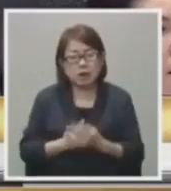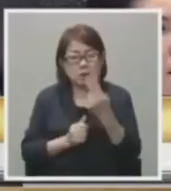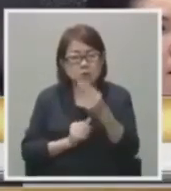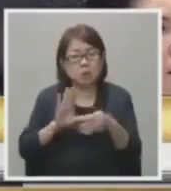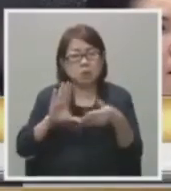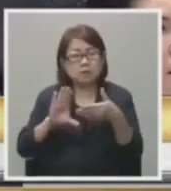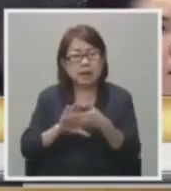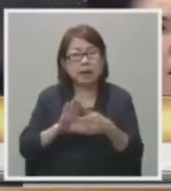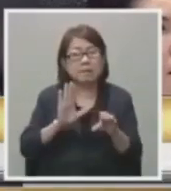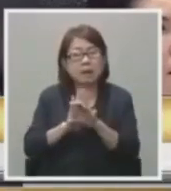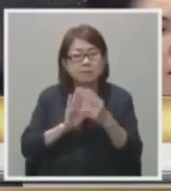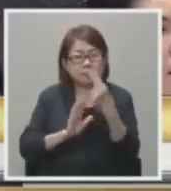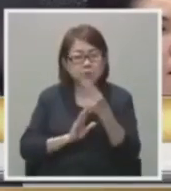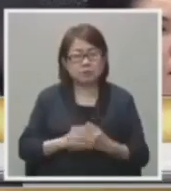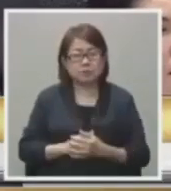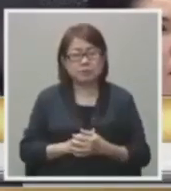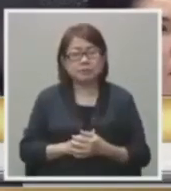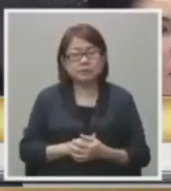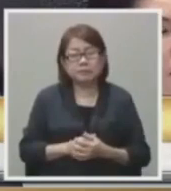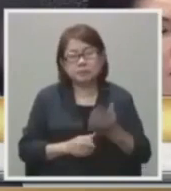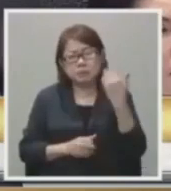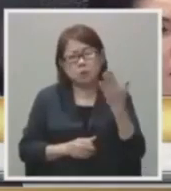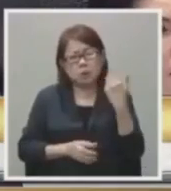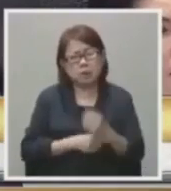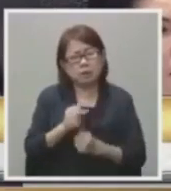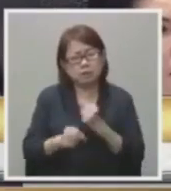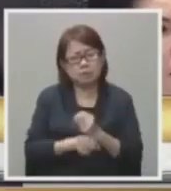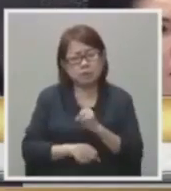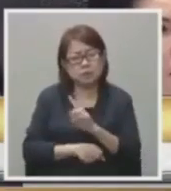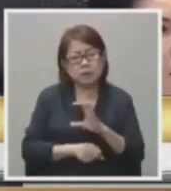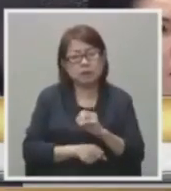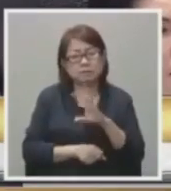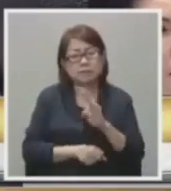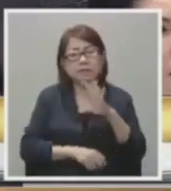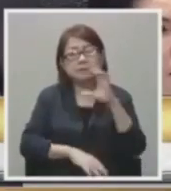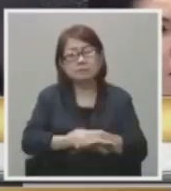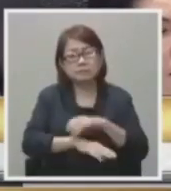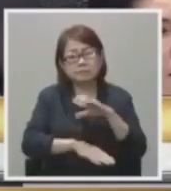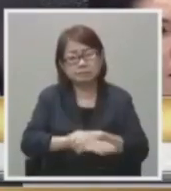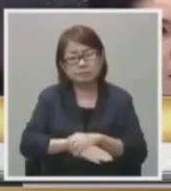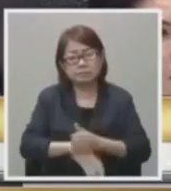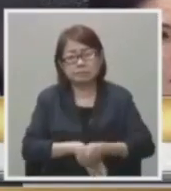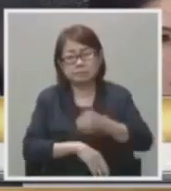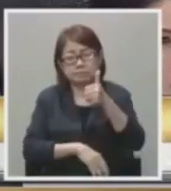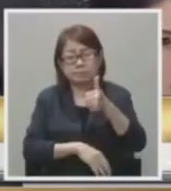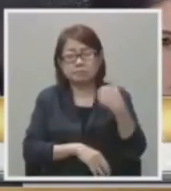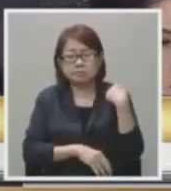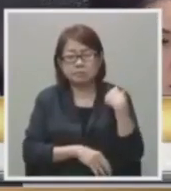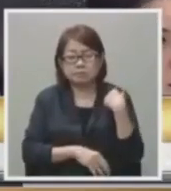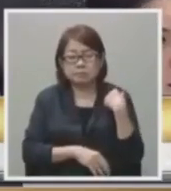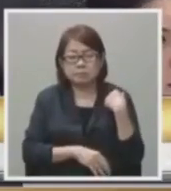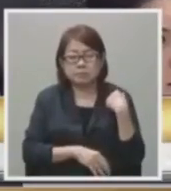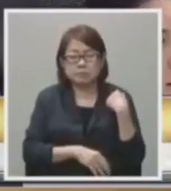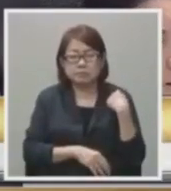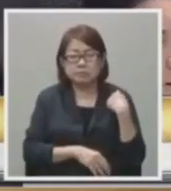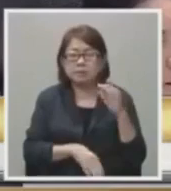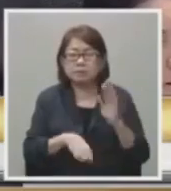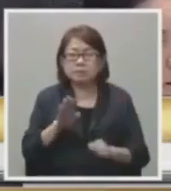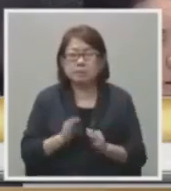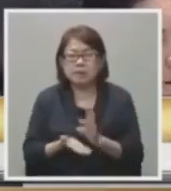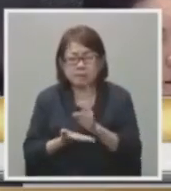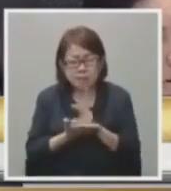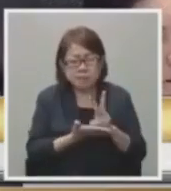หน่อยครับเพราะนั้นสมัย57เนี่ยจับยาเสพติดได้ประมาณสัก100 200เม็ดเ